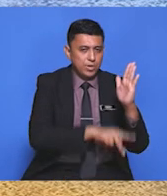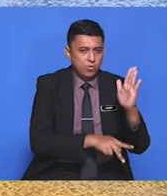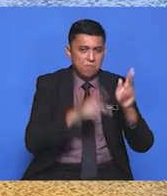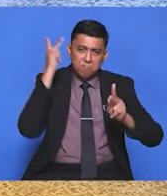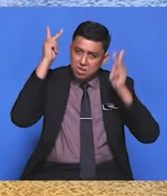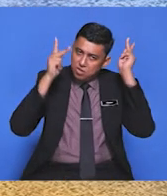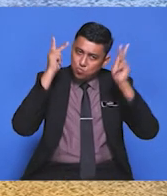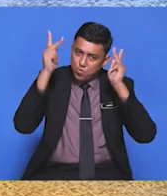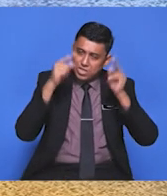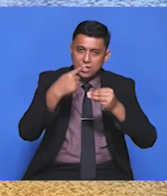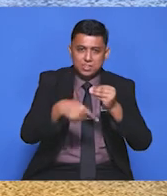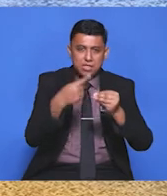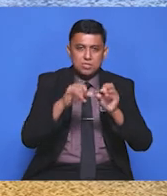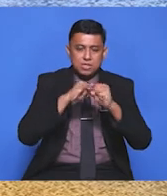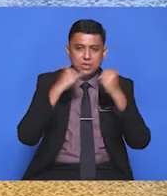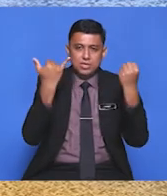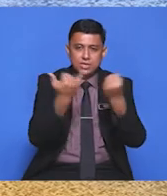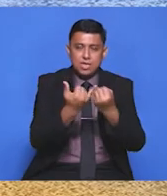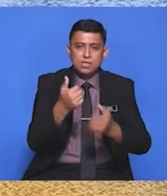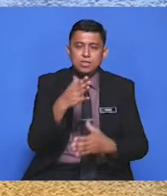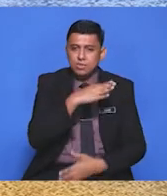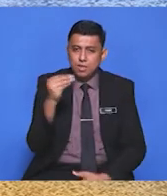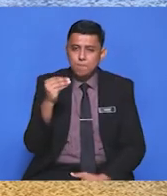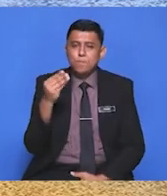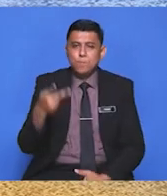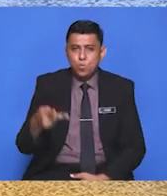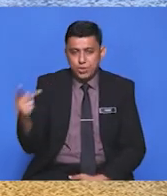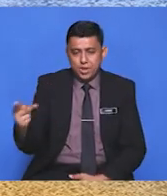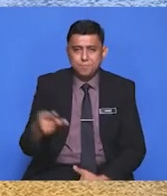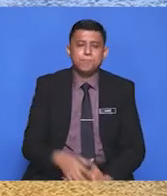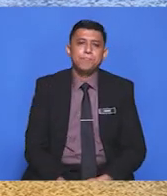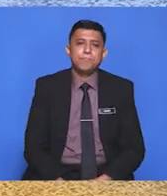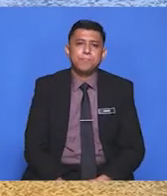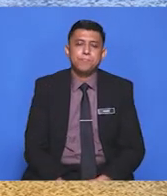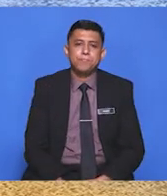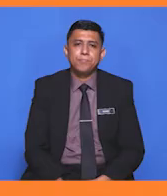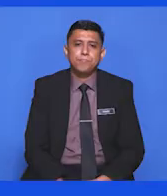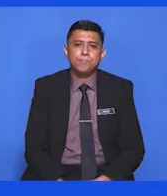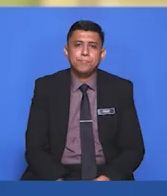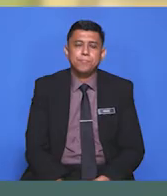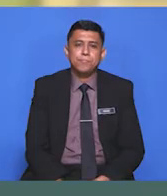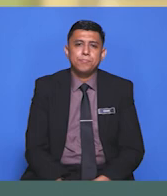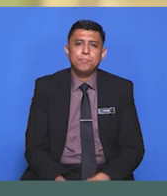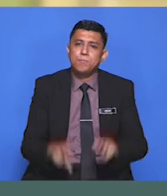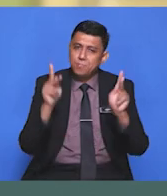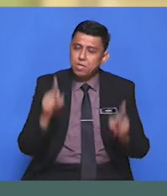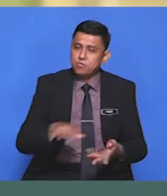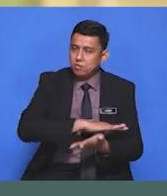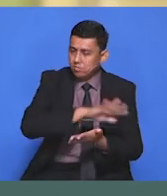mengurangkan kekeliruan tentang syarikat ataupun produk yang mereka tawarkan. Para pelajar